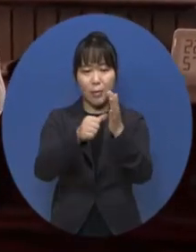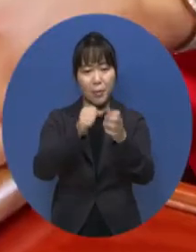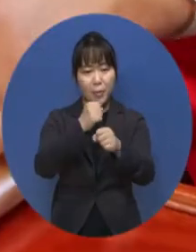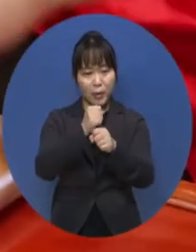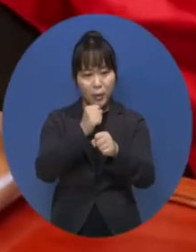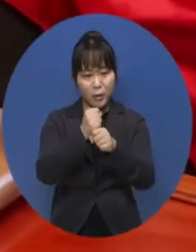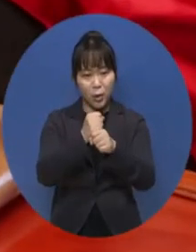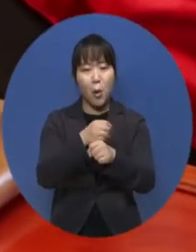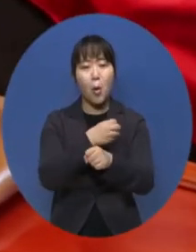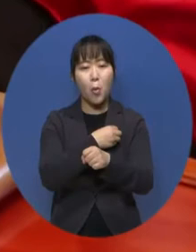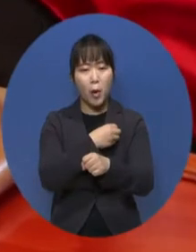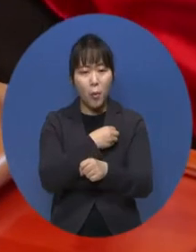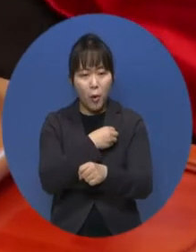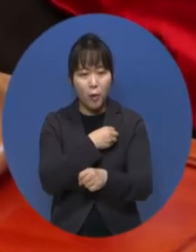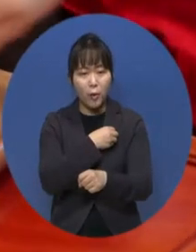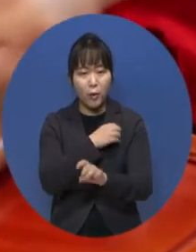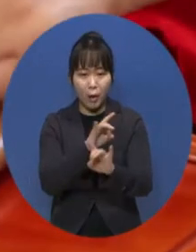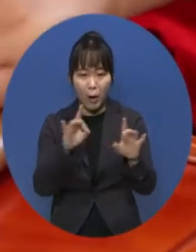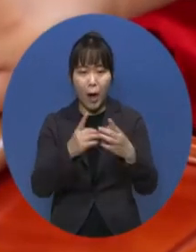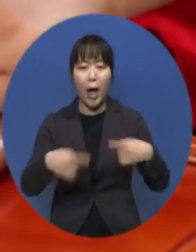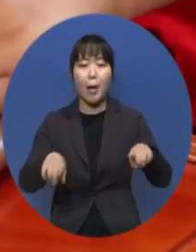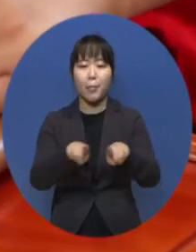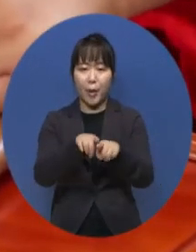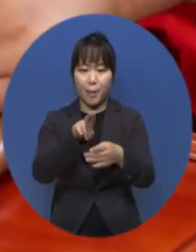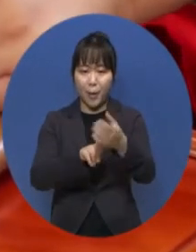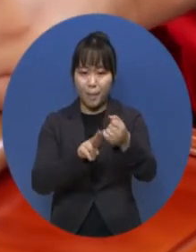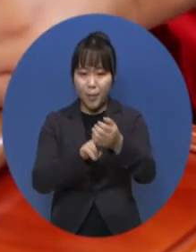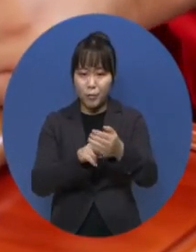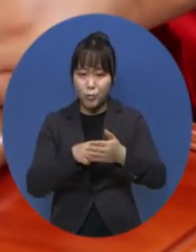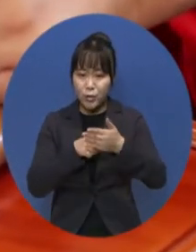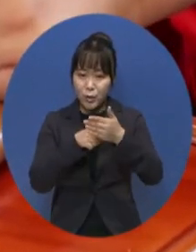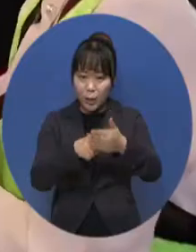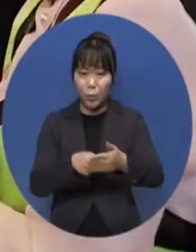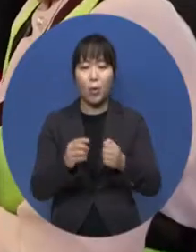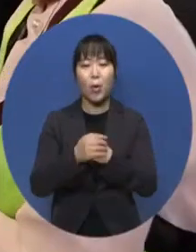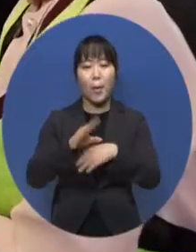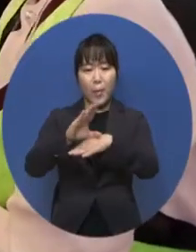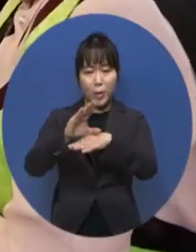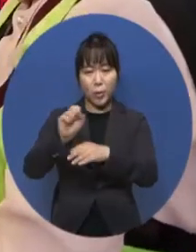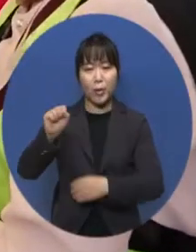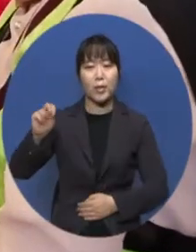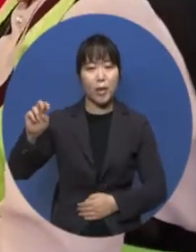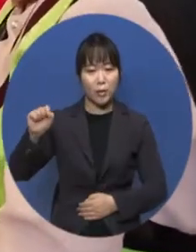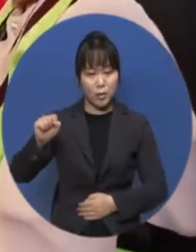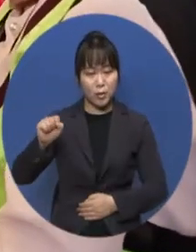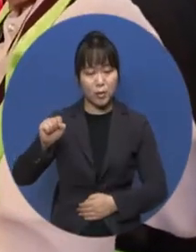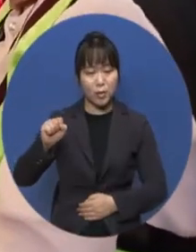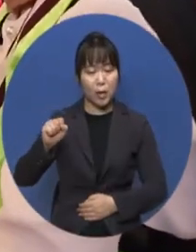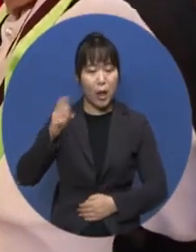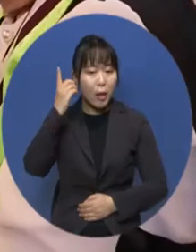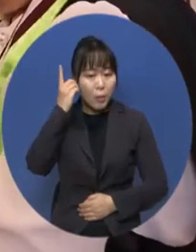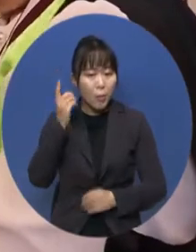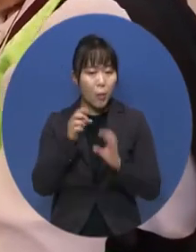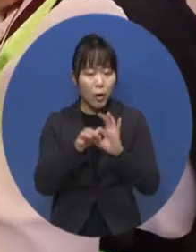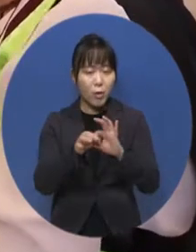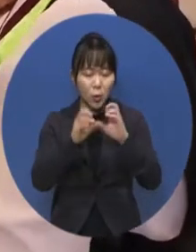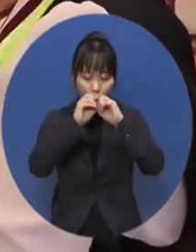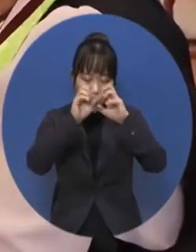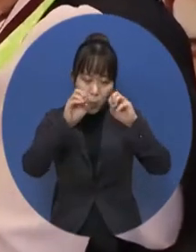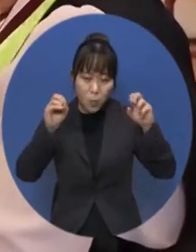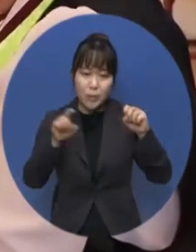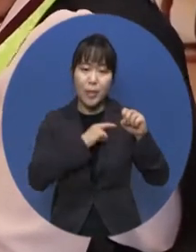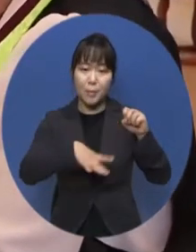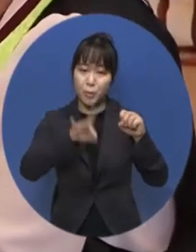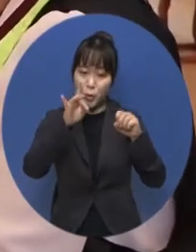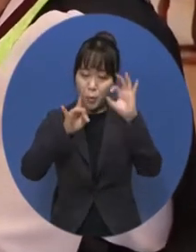개발해 회원사 간 공동 판매를 추진하고 방송, SNS, 모바일 등으로 홍보를